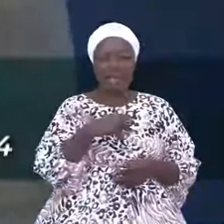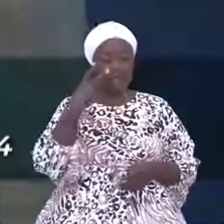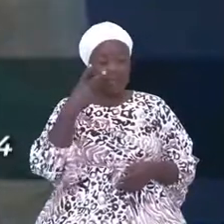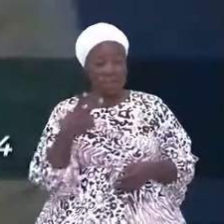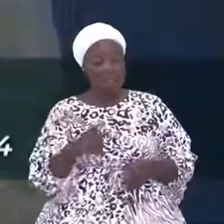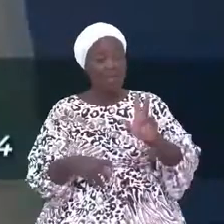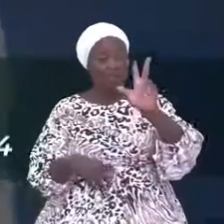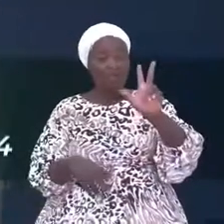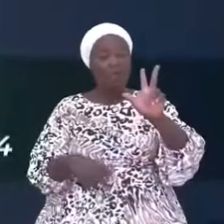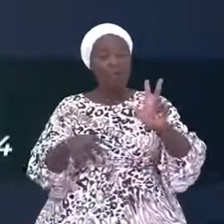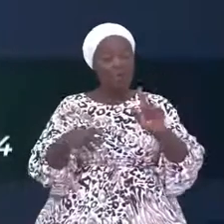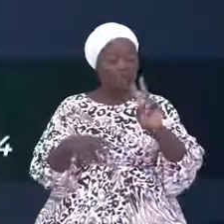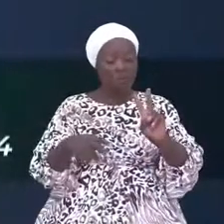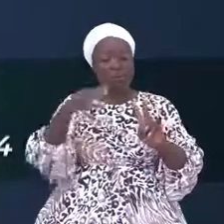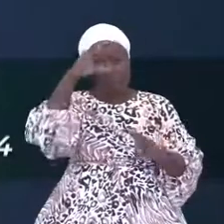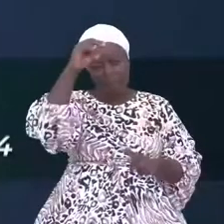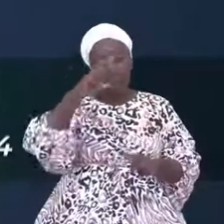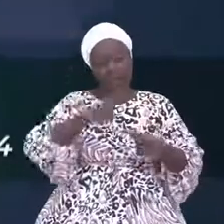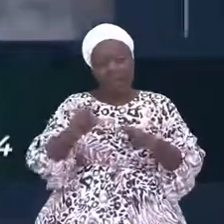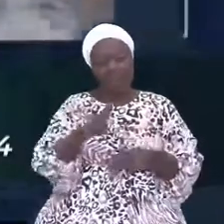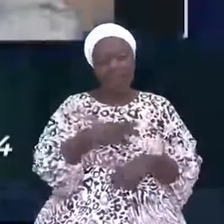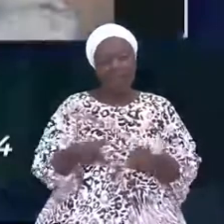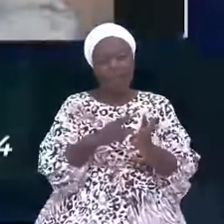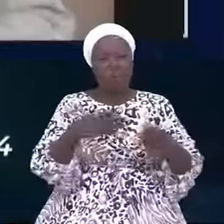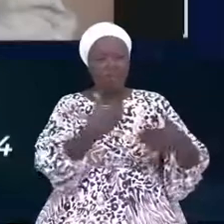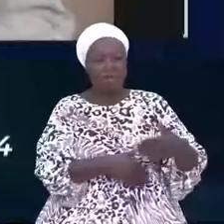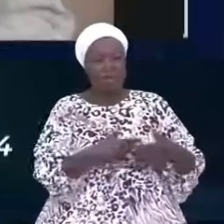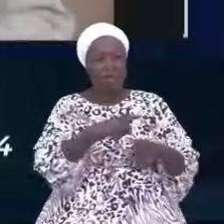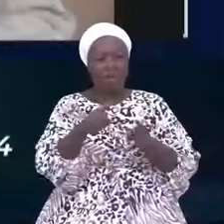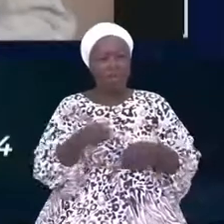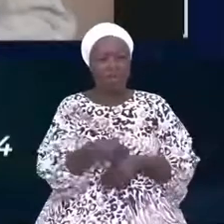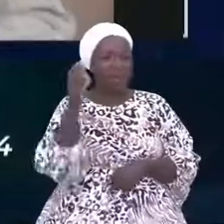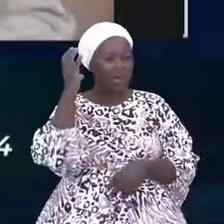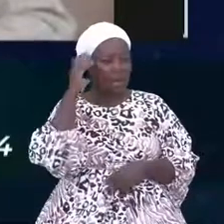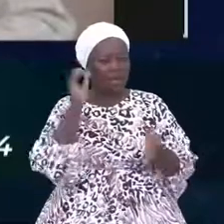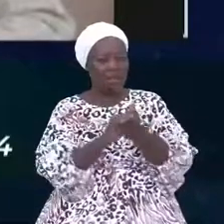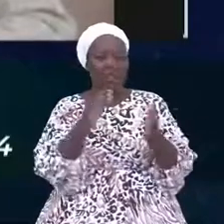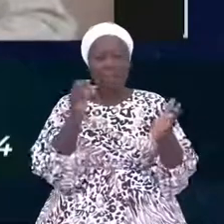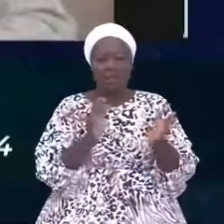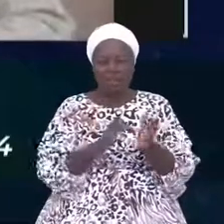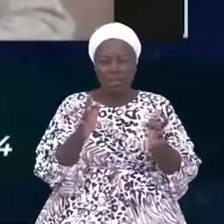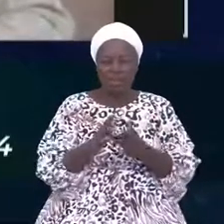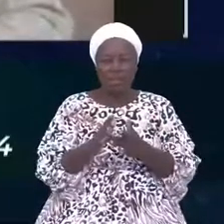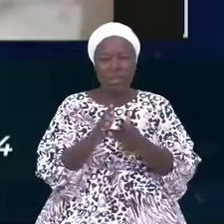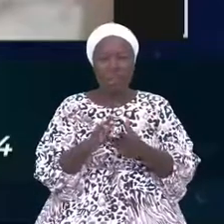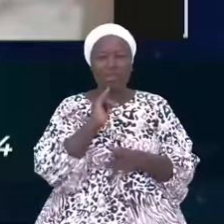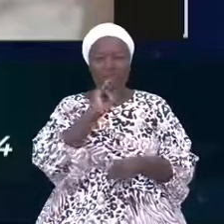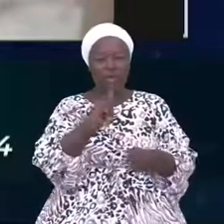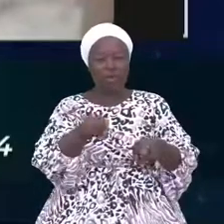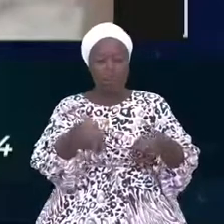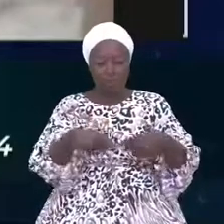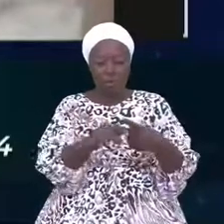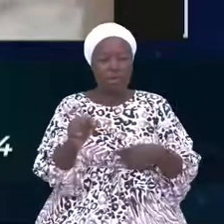verset 30. Et voici deux aveugles assis au bord du chemin, entendit que